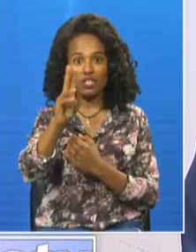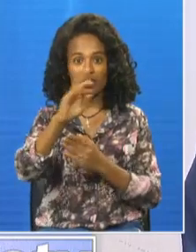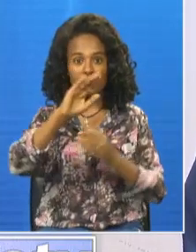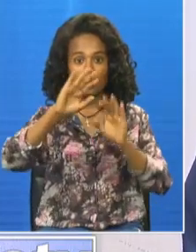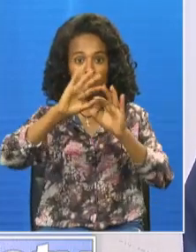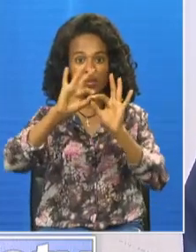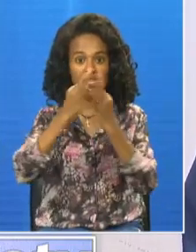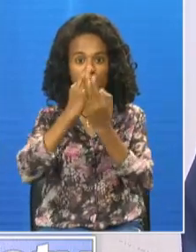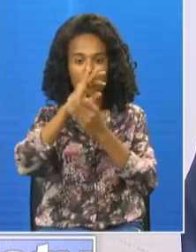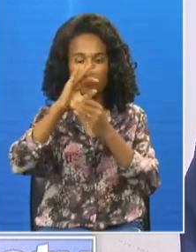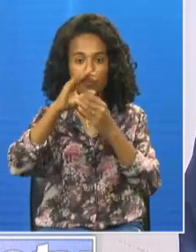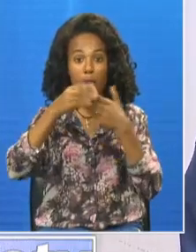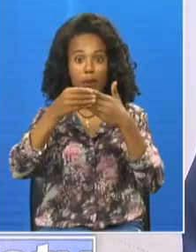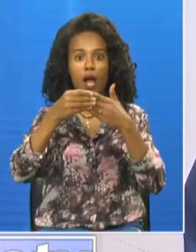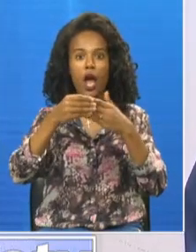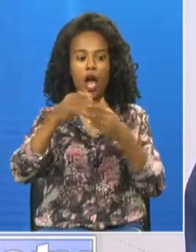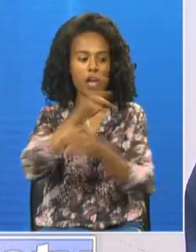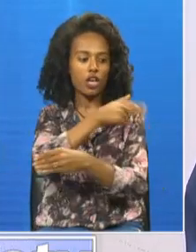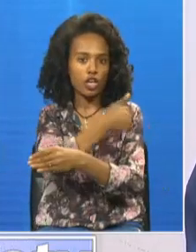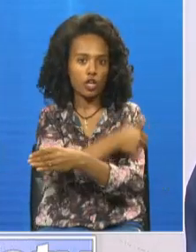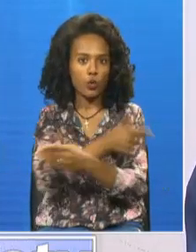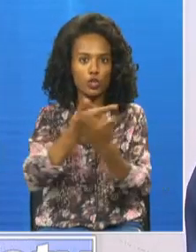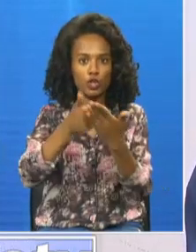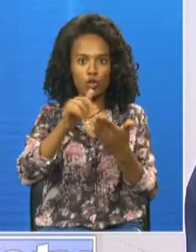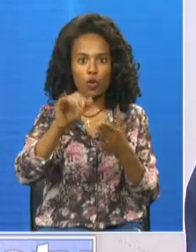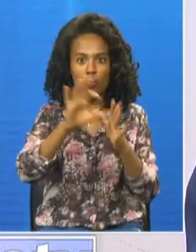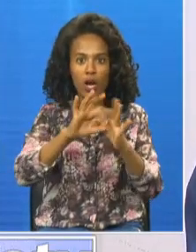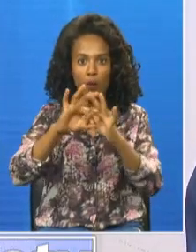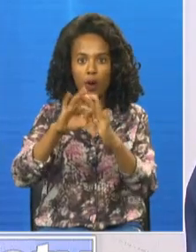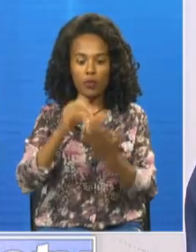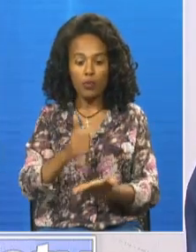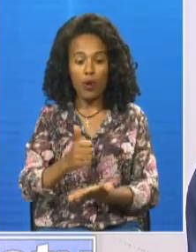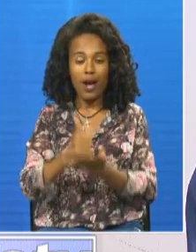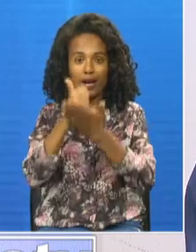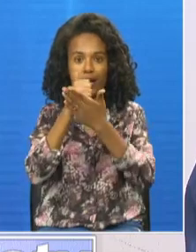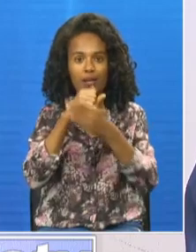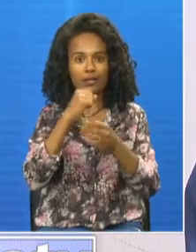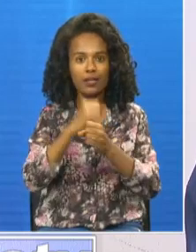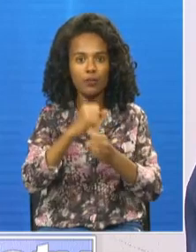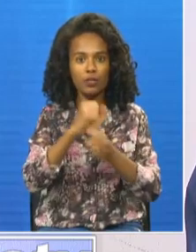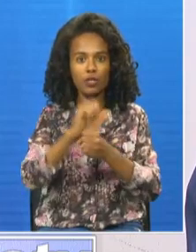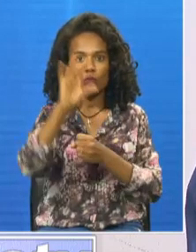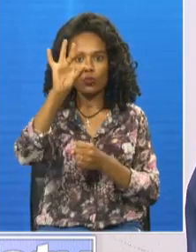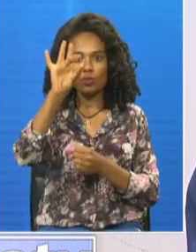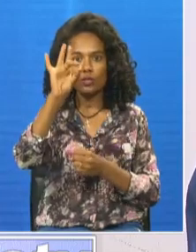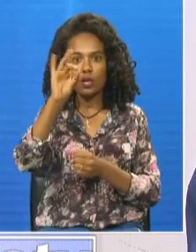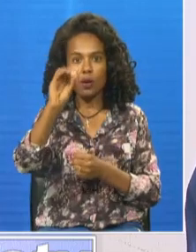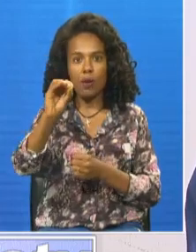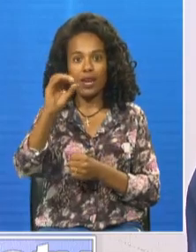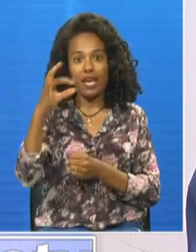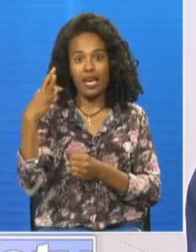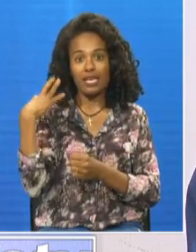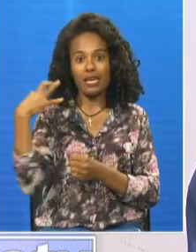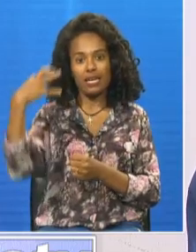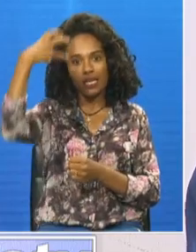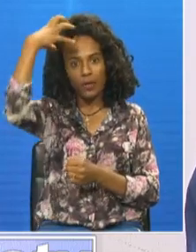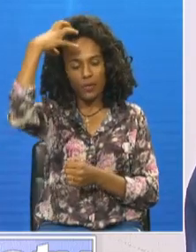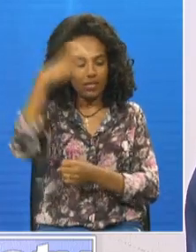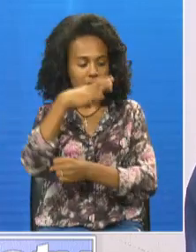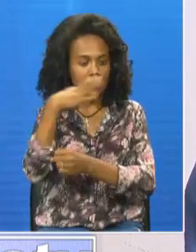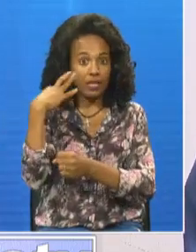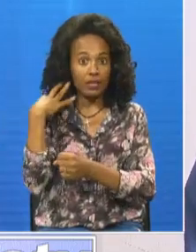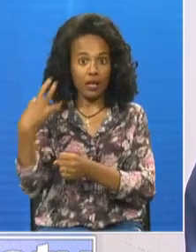በመንግስት የትምህርት ቤቶች ምገባ መርሃ ግብር በኮቪድ-19 ኮሮና ቫይረስ ምክንያት የተቋረጠ ቢሆንም ከዚህ